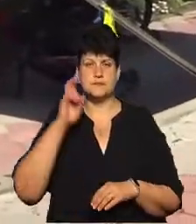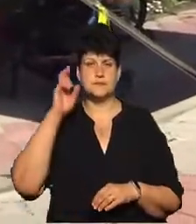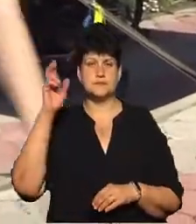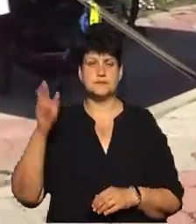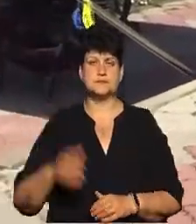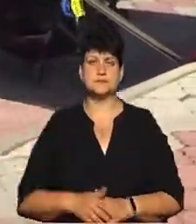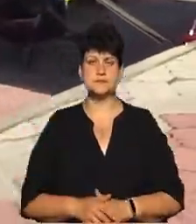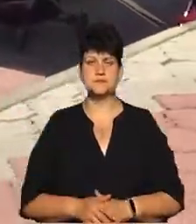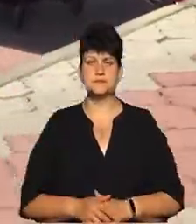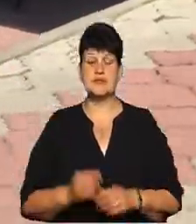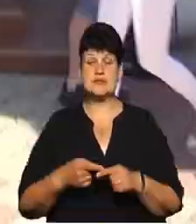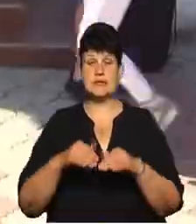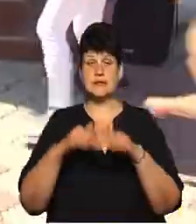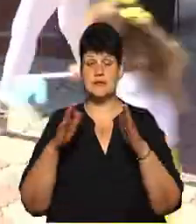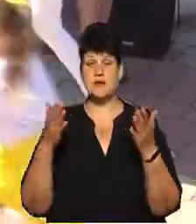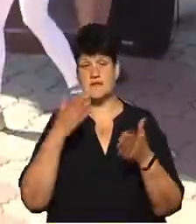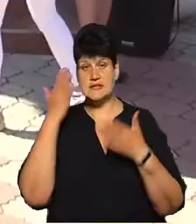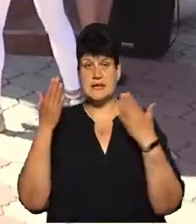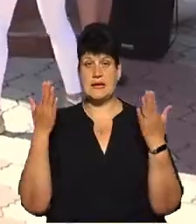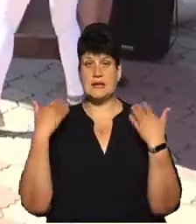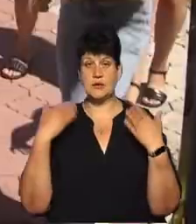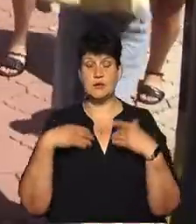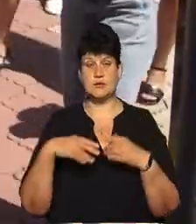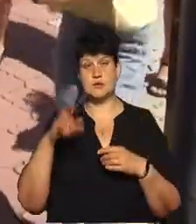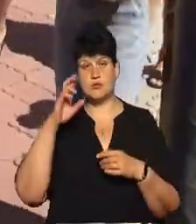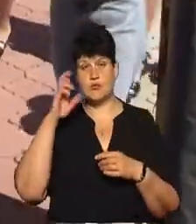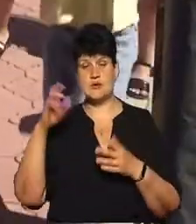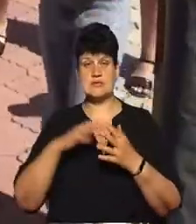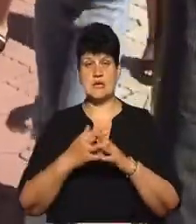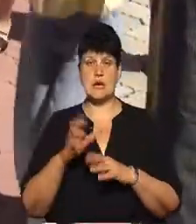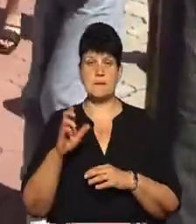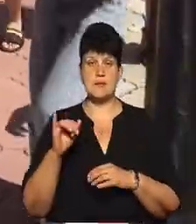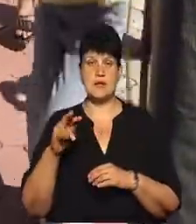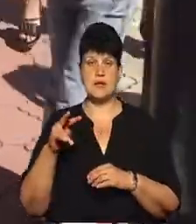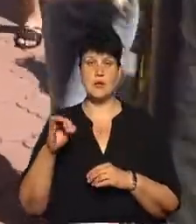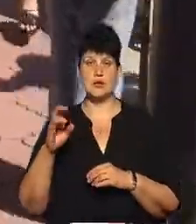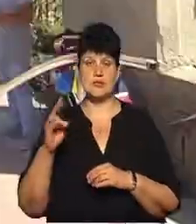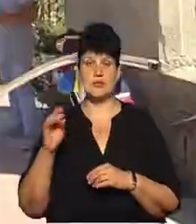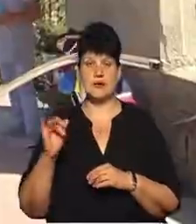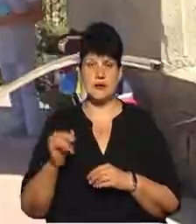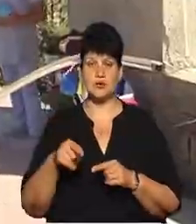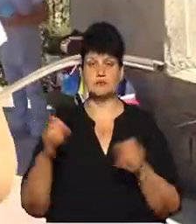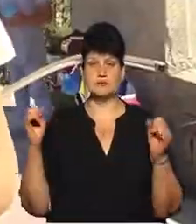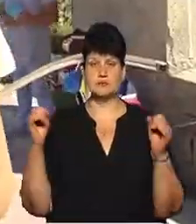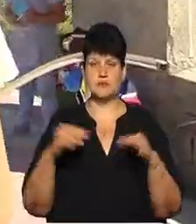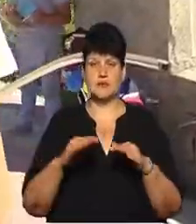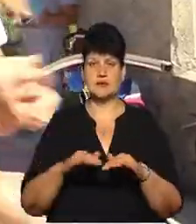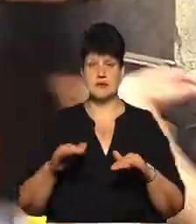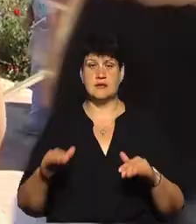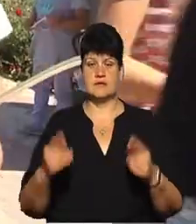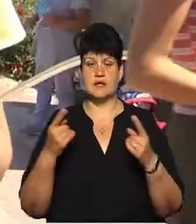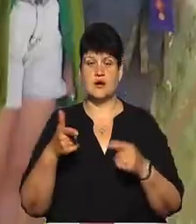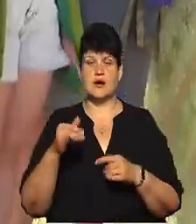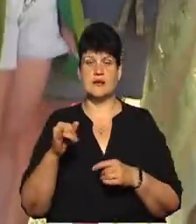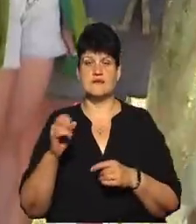Бог. Це табір «Веселі канікули з Богом» у селі Білостірка. Тут зібралося 40 дітей з Великогаївської громади, каже аніматорка Галина.